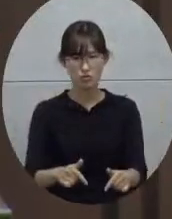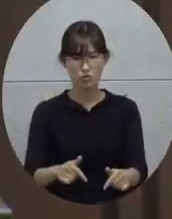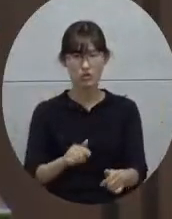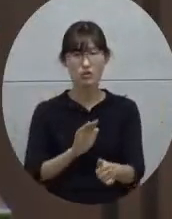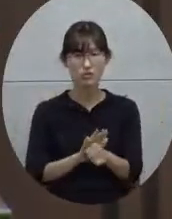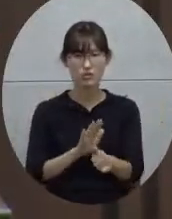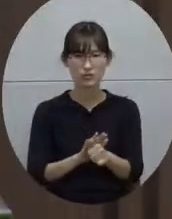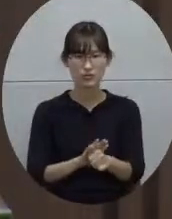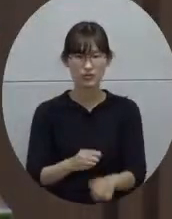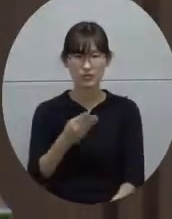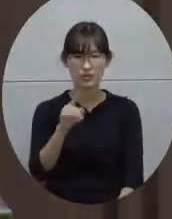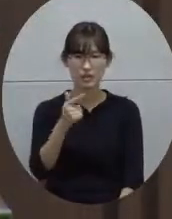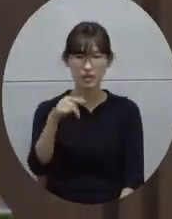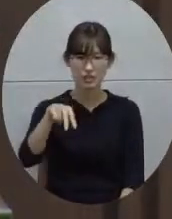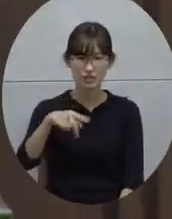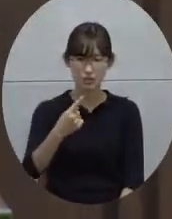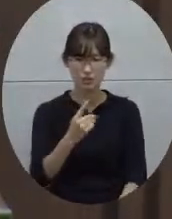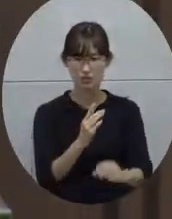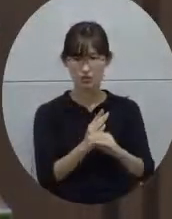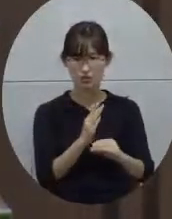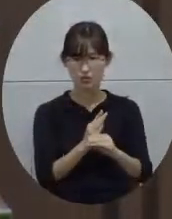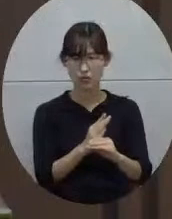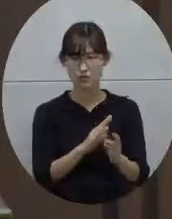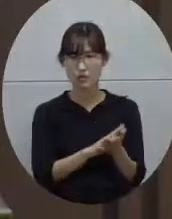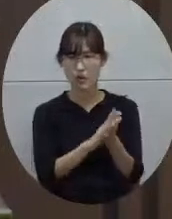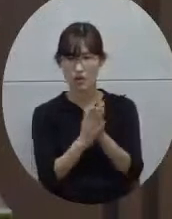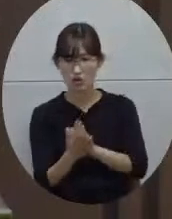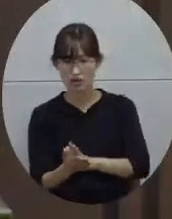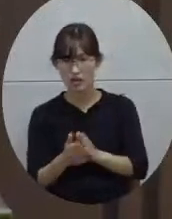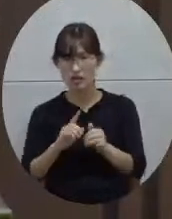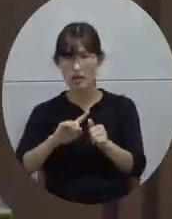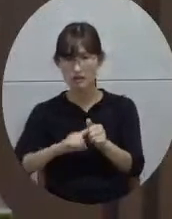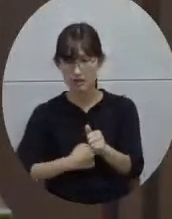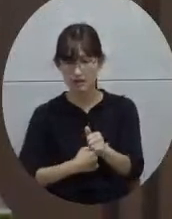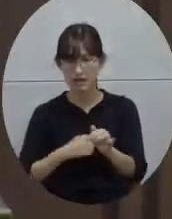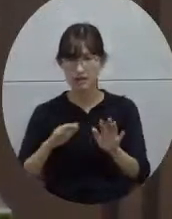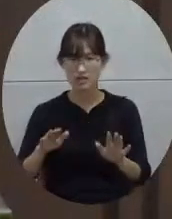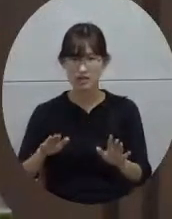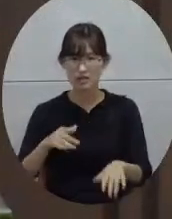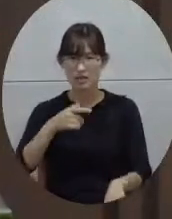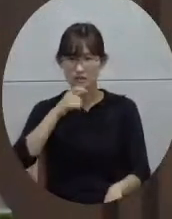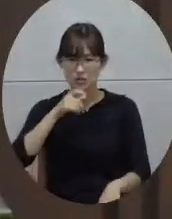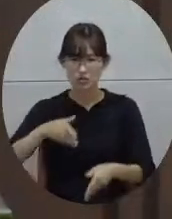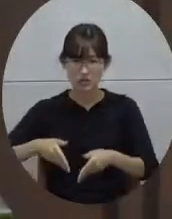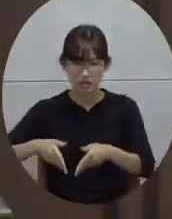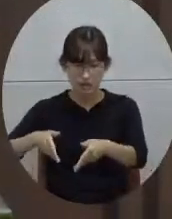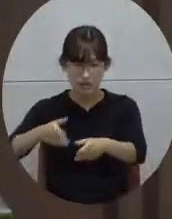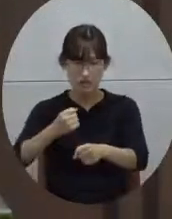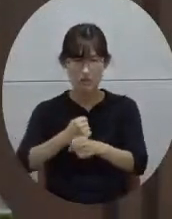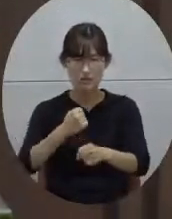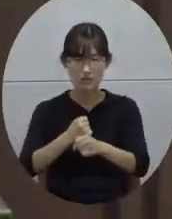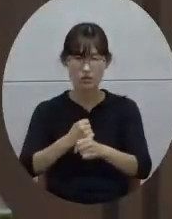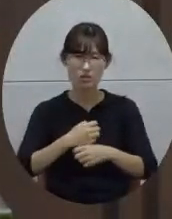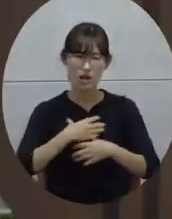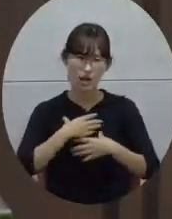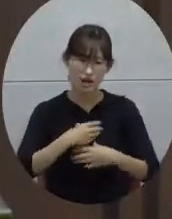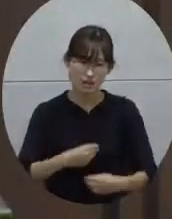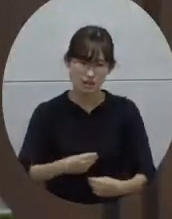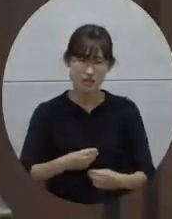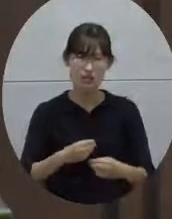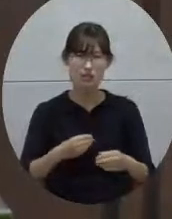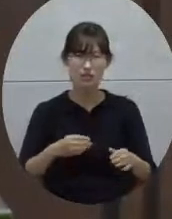탄소 중립을 대비해 바람숲길과 물길을 만들어 쾌적하고 마음 편히 숨쉬는